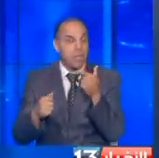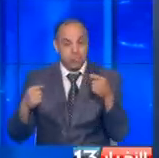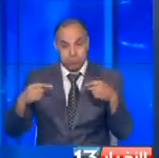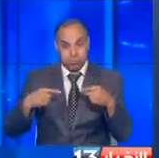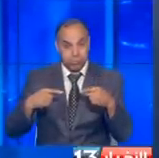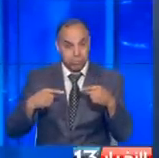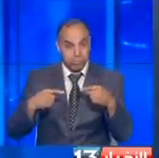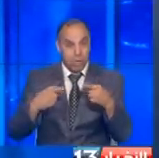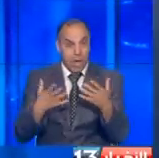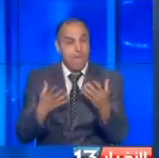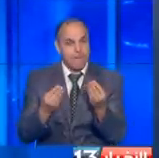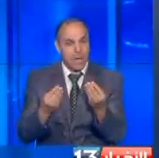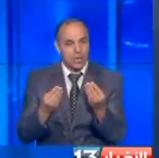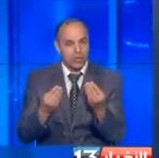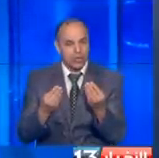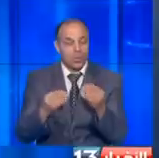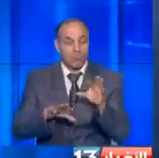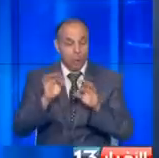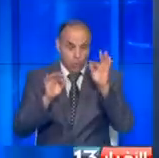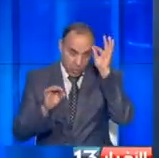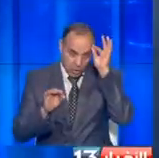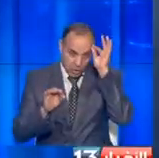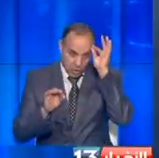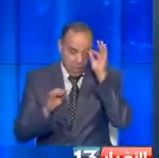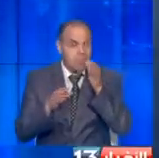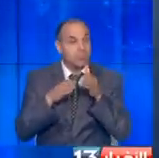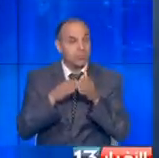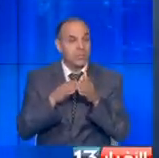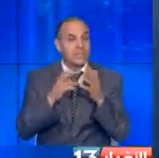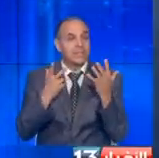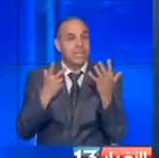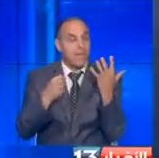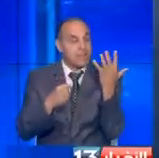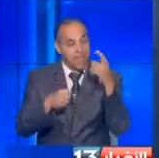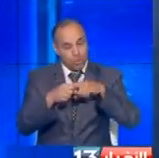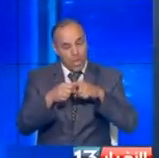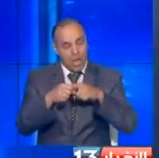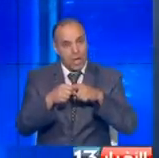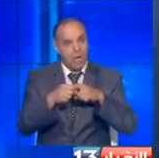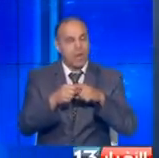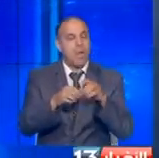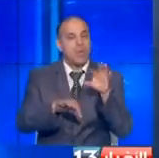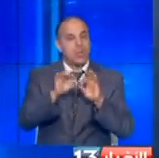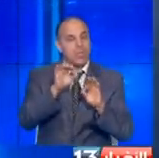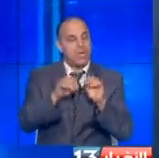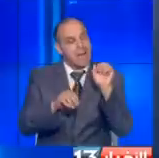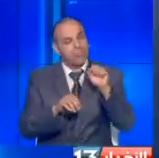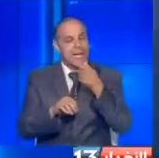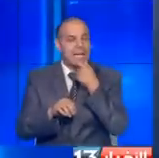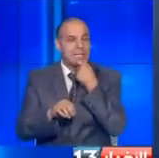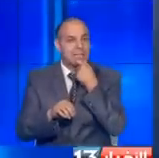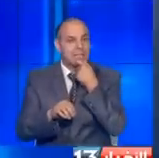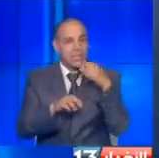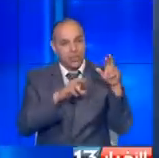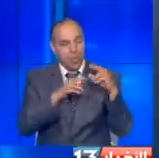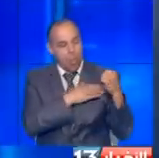مواجهة تعني الكثير لنسور قرطاج الساعين في خامس مشاركة للإطاحة بمنتخب إنجليزي